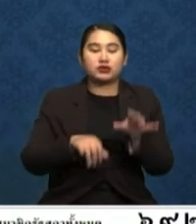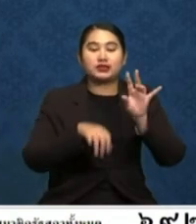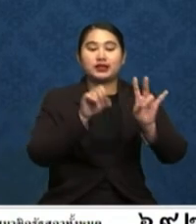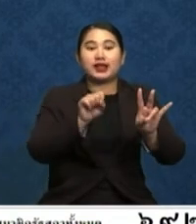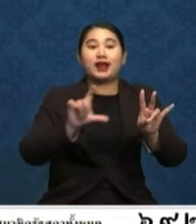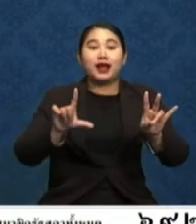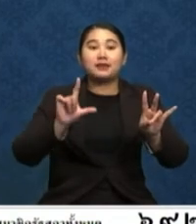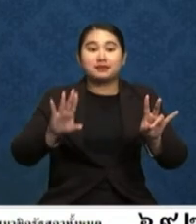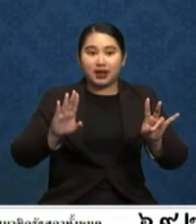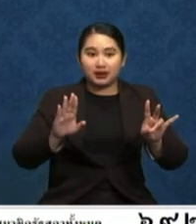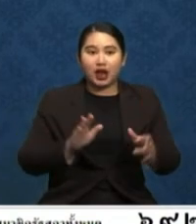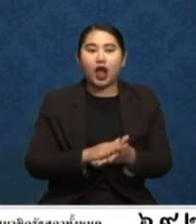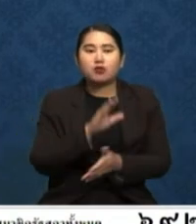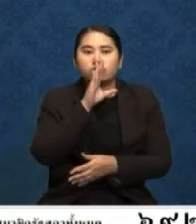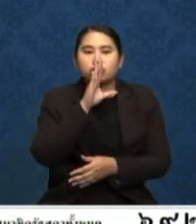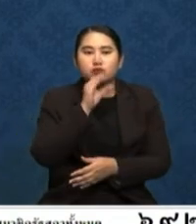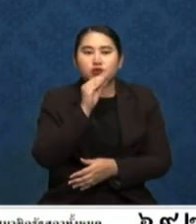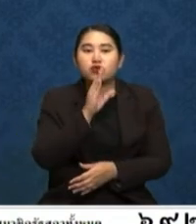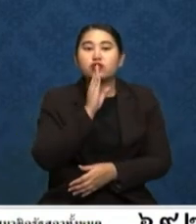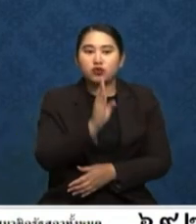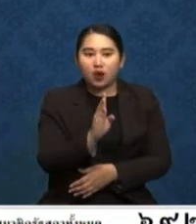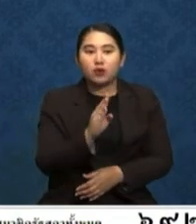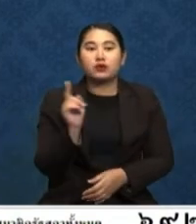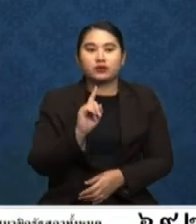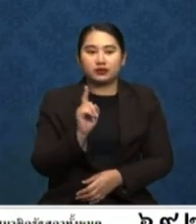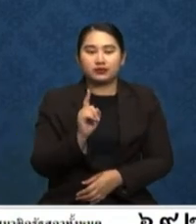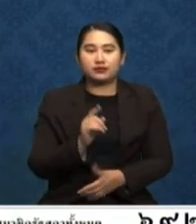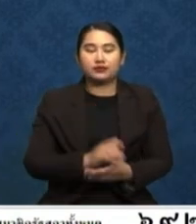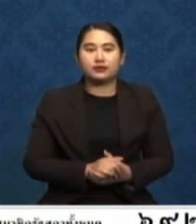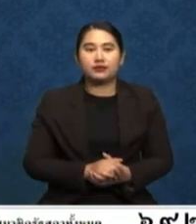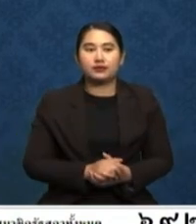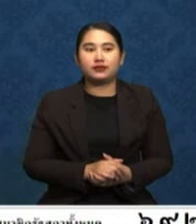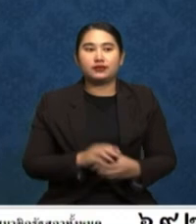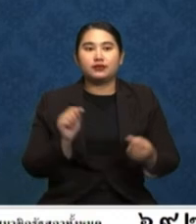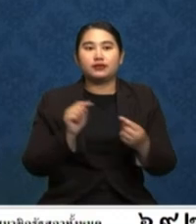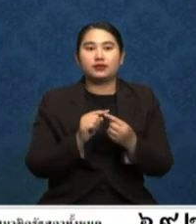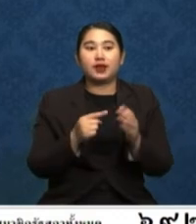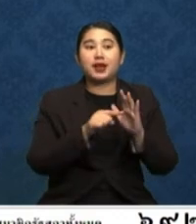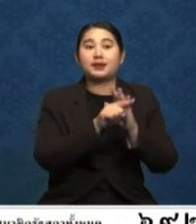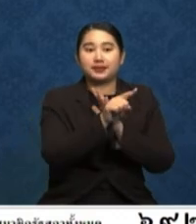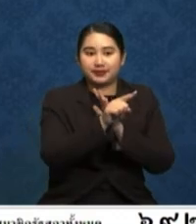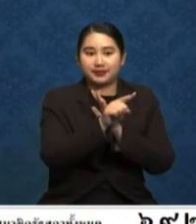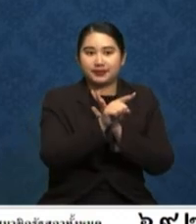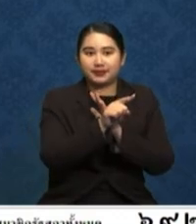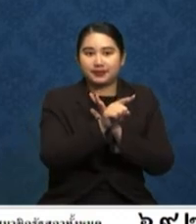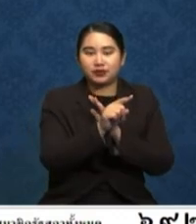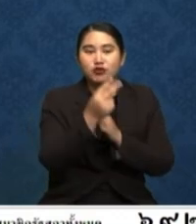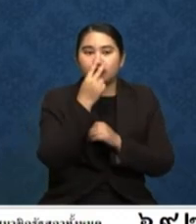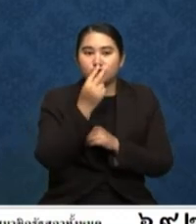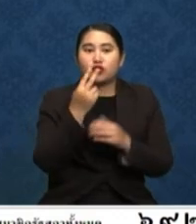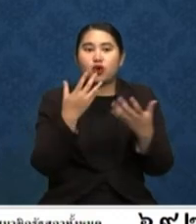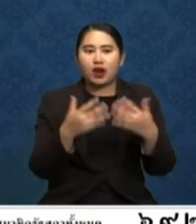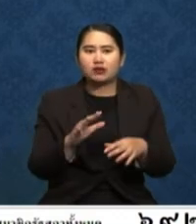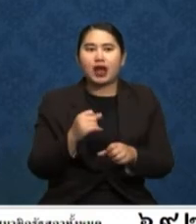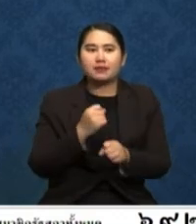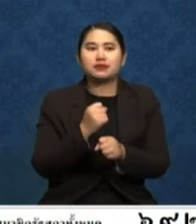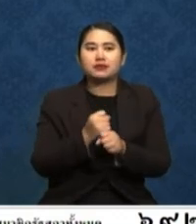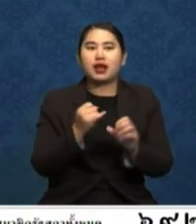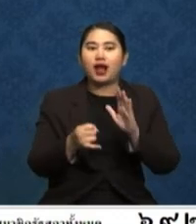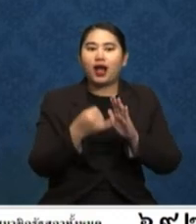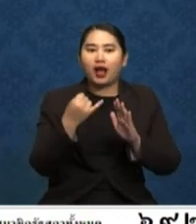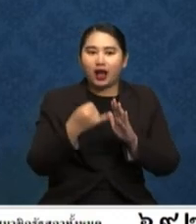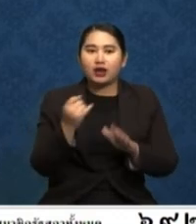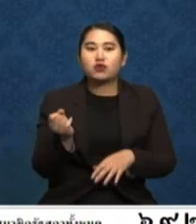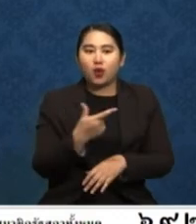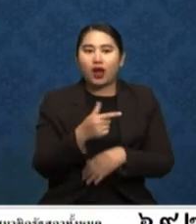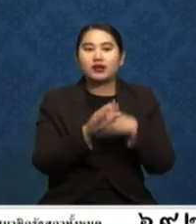บาทซึ่งถ้าพูดกันอย่างตรงไปตรงมาแล้วเนี่ยในพื้นที่ภาคตะวันออกเนี่ยก็ดูแล้วน่าจะทำได้ง่ายกว่าใน